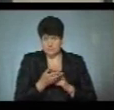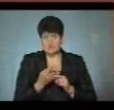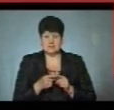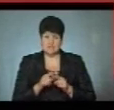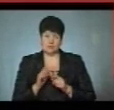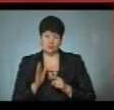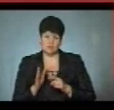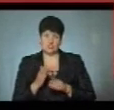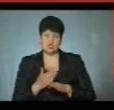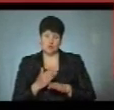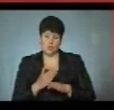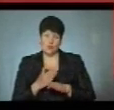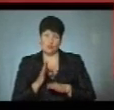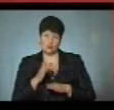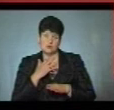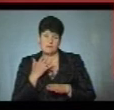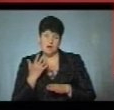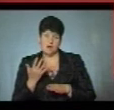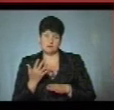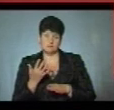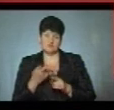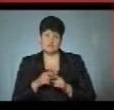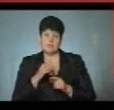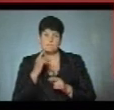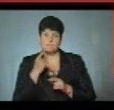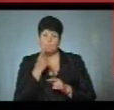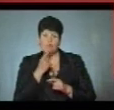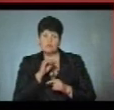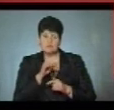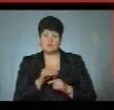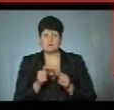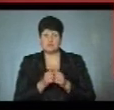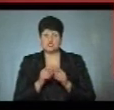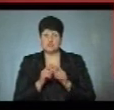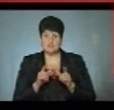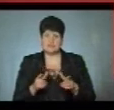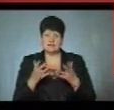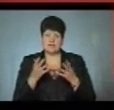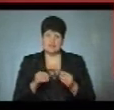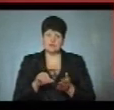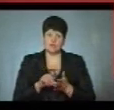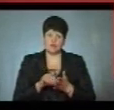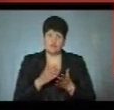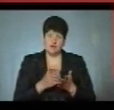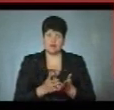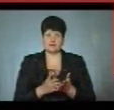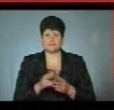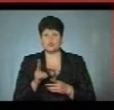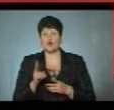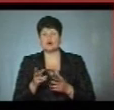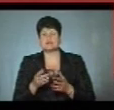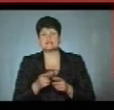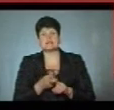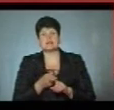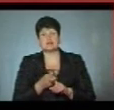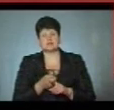буде, частково буде багато в цих мовних таборах, пришкільних, з денним перебуванням. Так, ну все. Але ж від кого та залежить, хто отримує цю